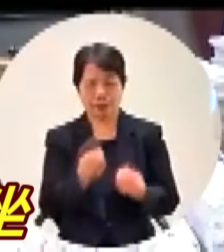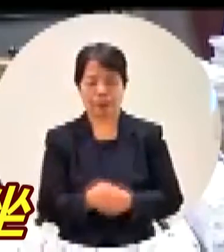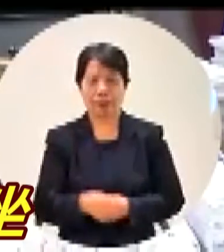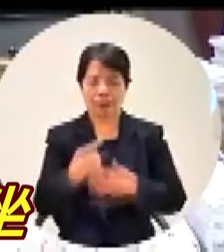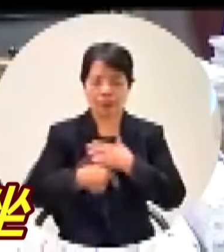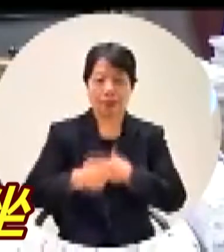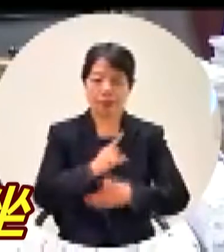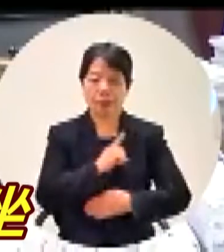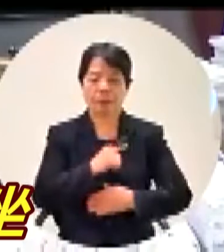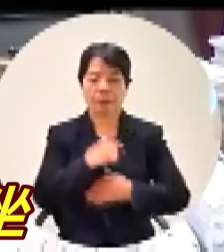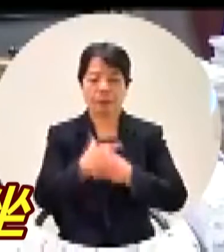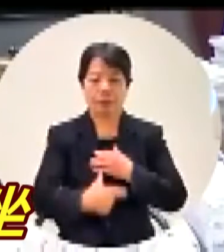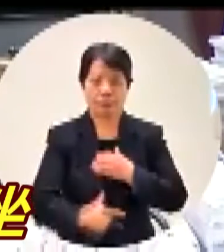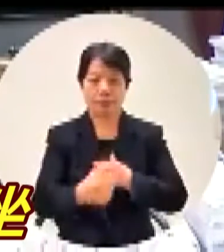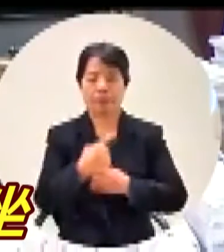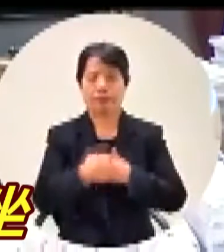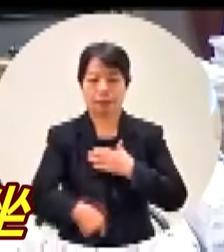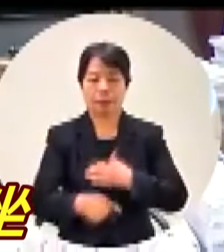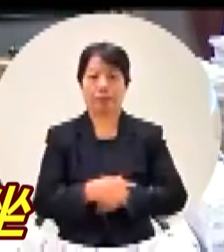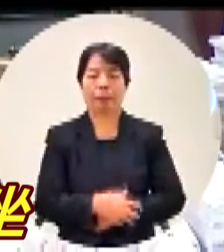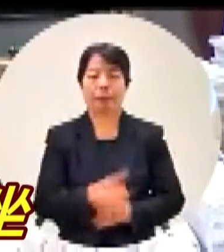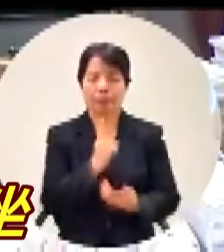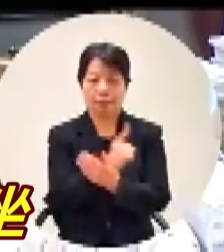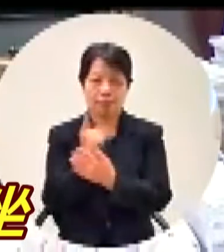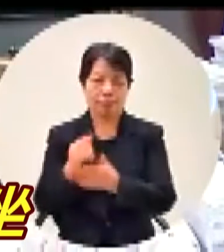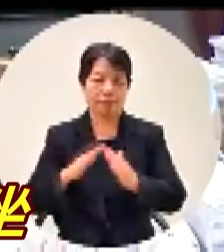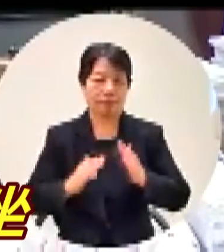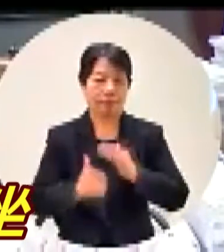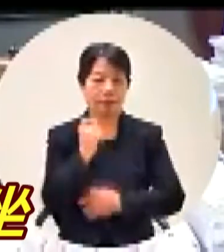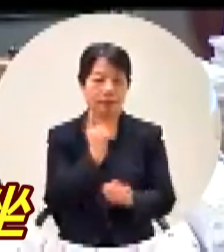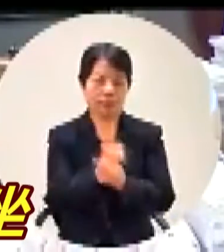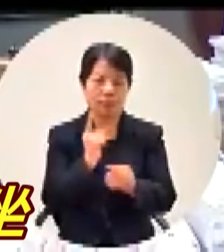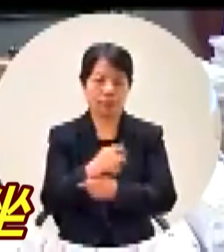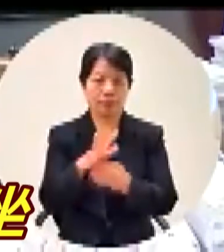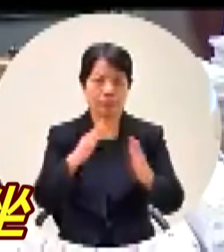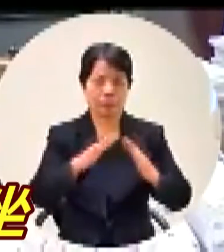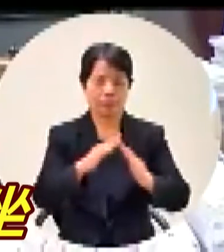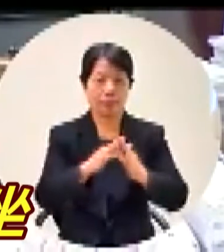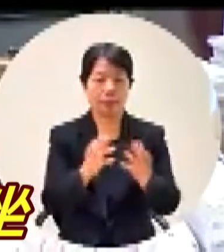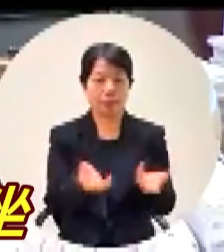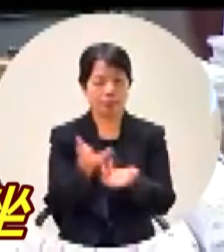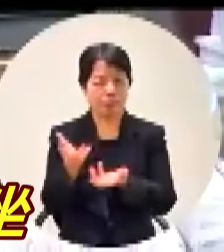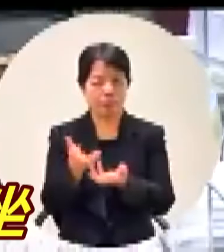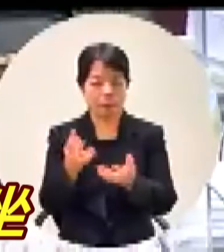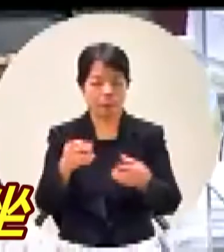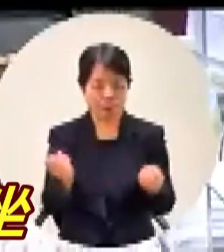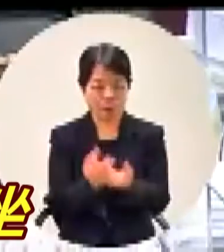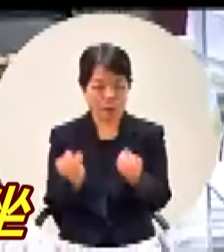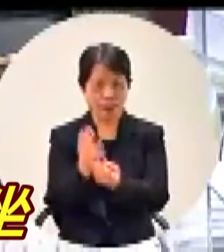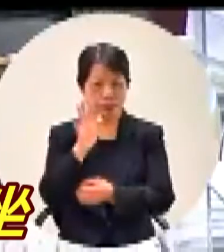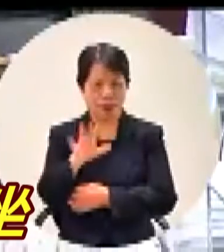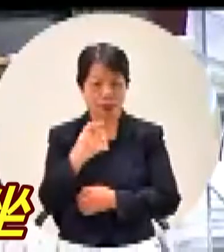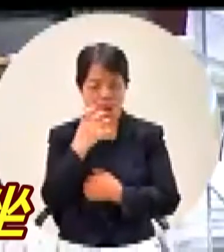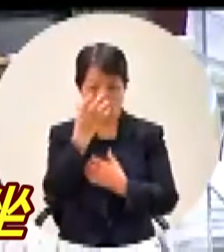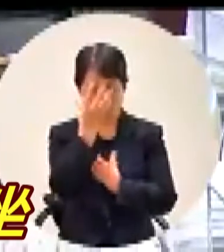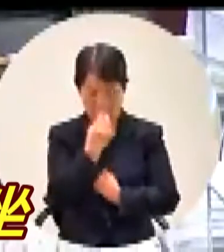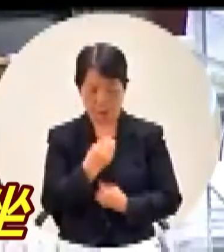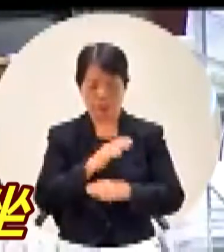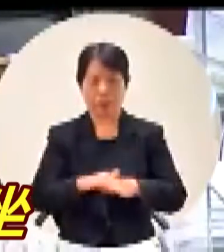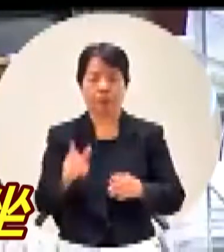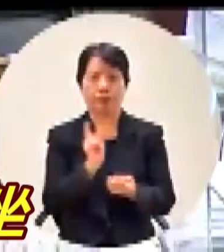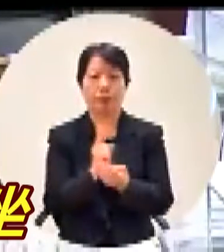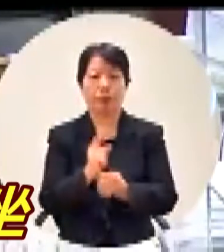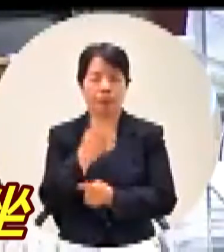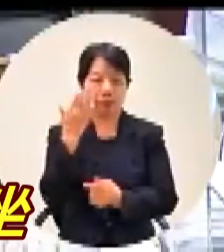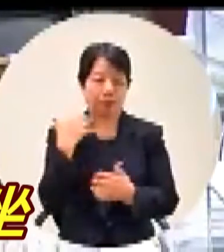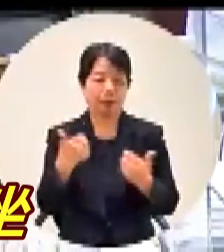康。我相信每位市长遇到这种城市的悲剧一定很难过，可是当时的民进党的议员是怎么样